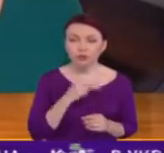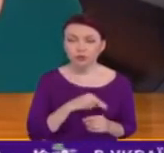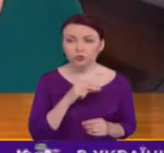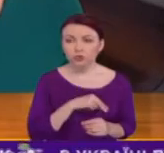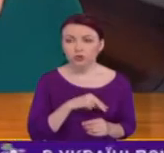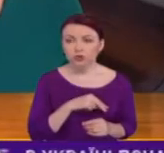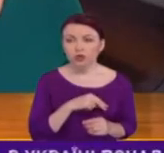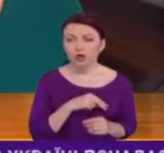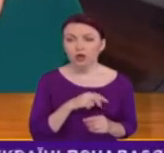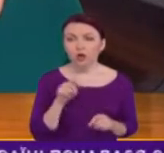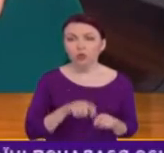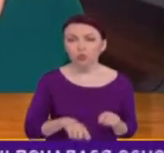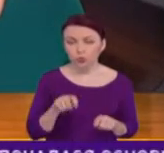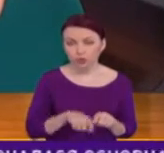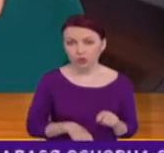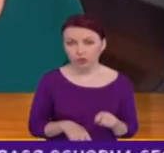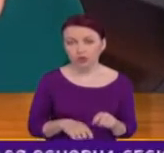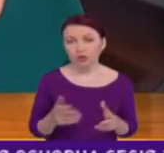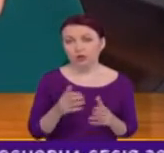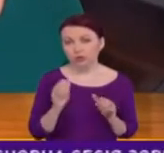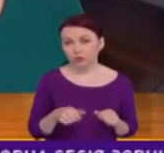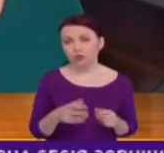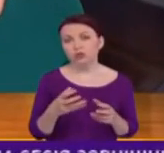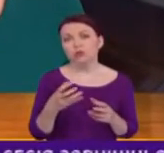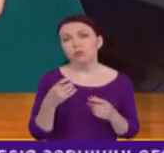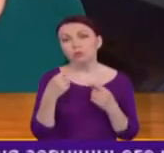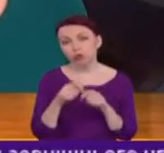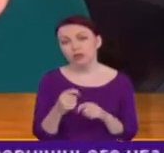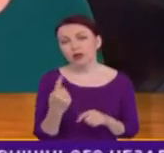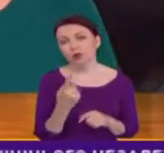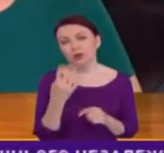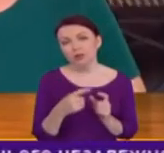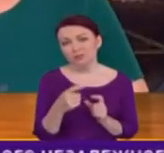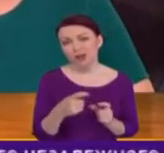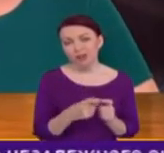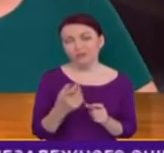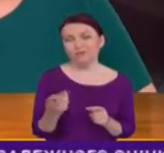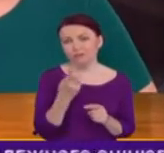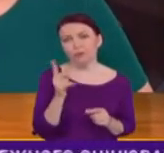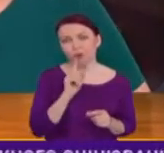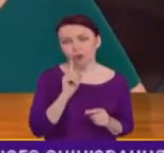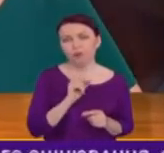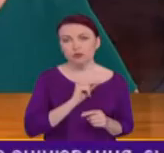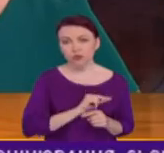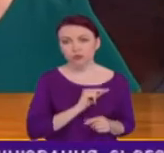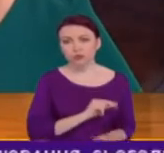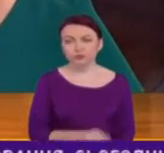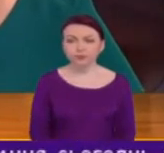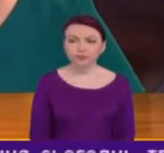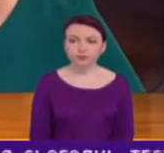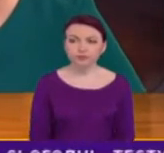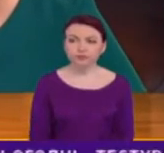працюють кондуктора, які можуть продати ще разову поїздку. Це також, так, ну, до речі, це також дуже